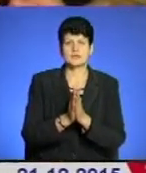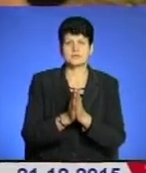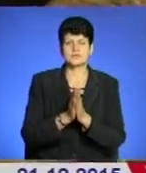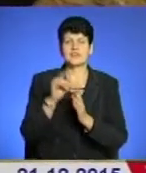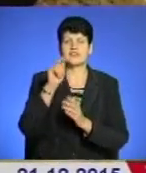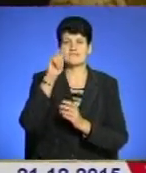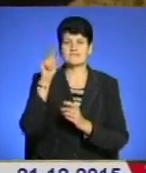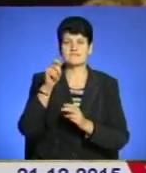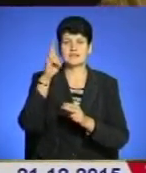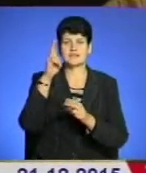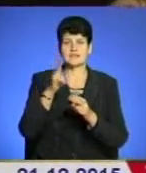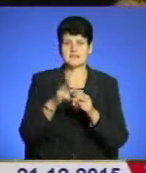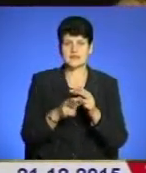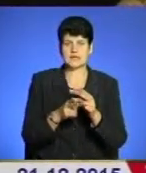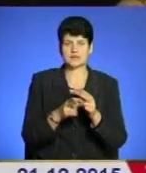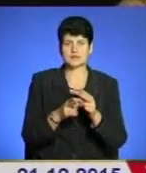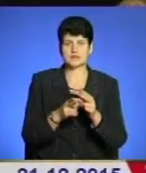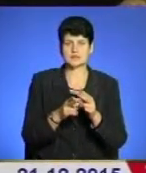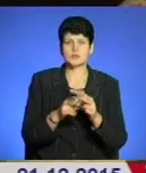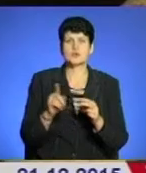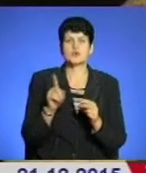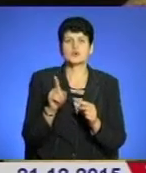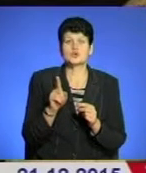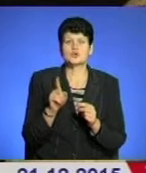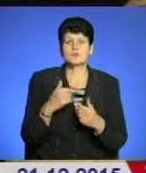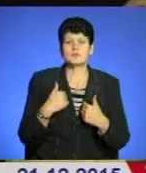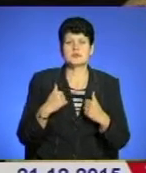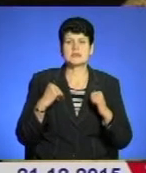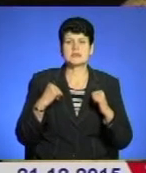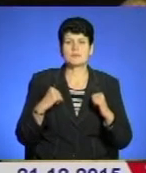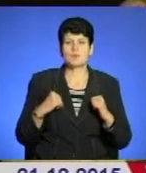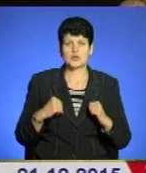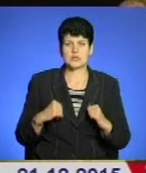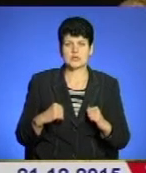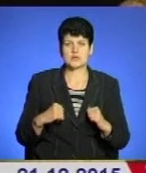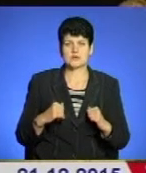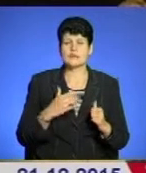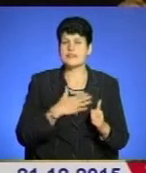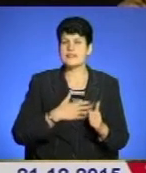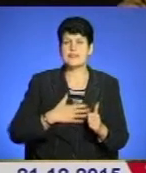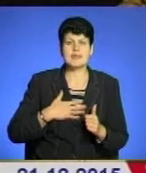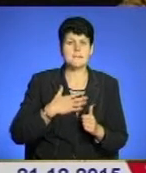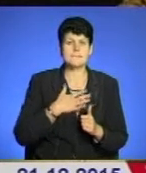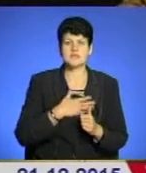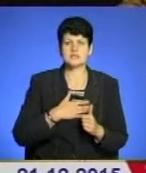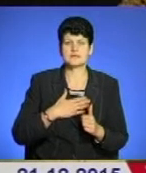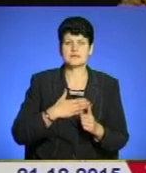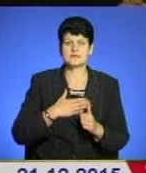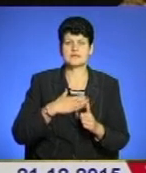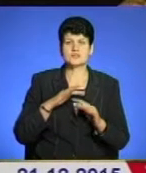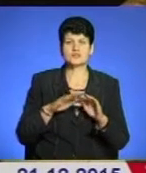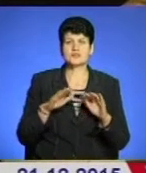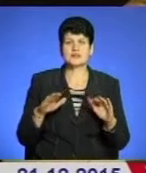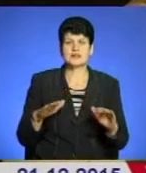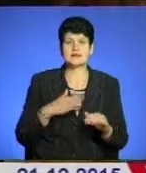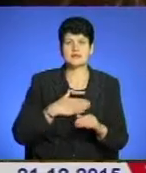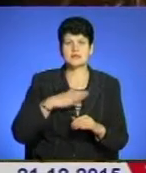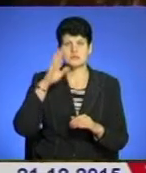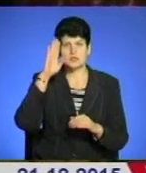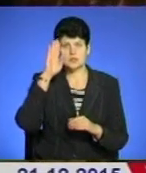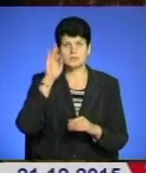війна закінчилася, щоб вже ми спокійно не переживали за тих наших дітей, наших хлопців